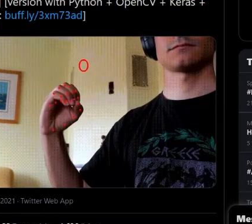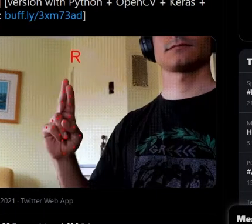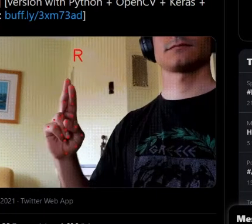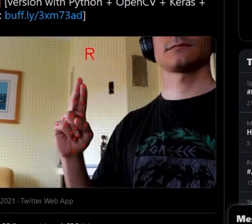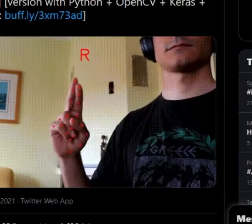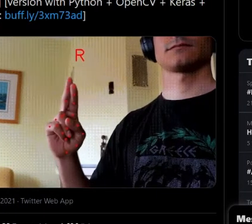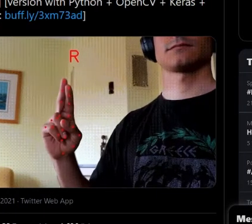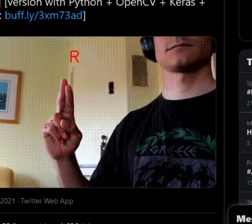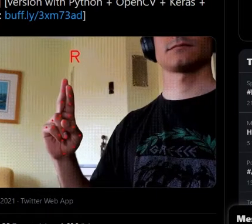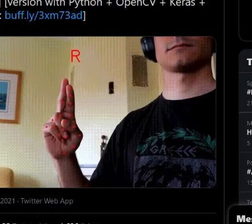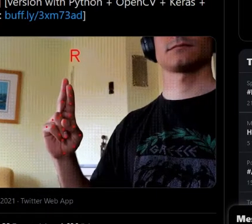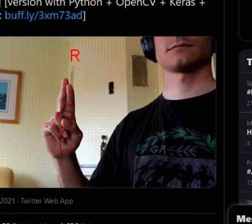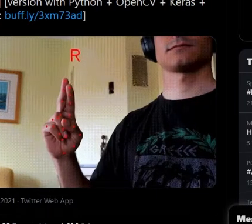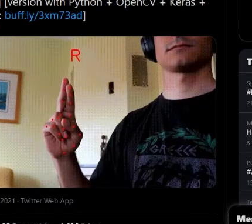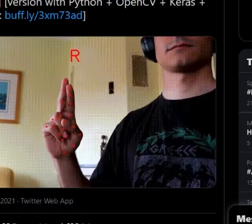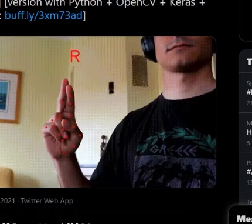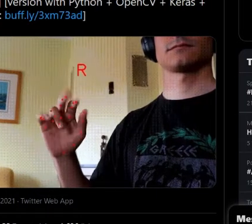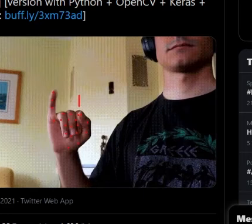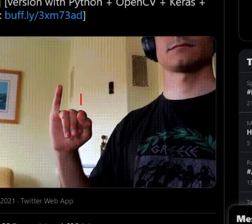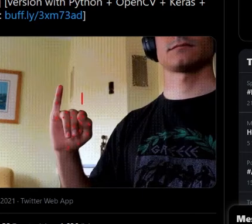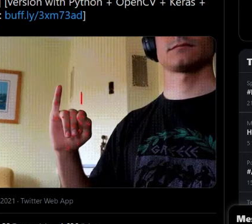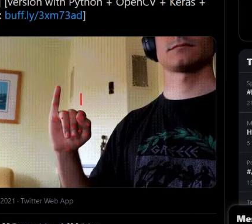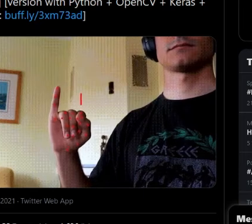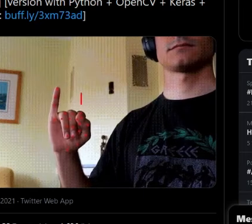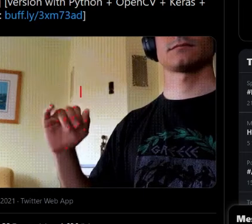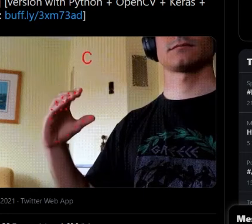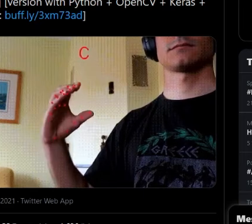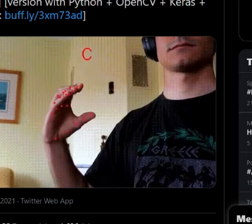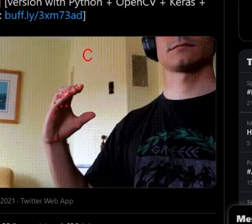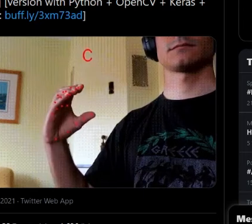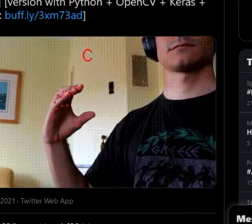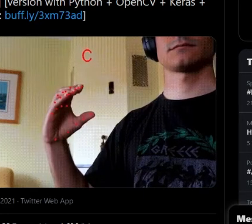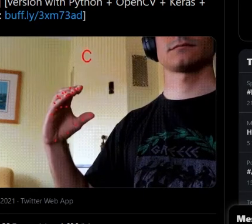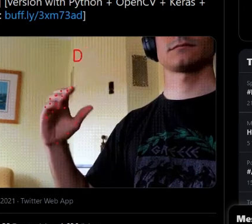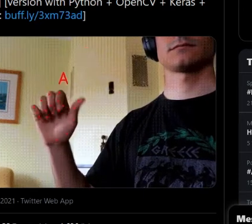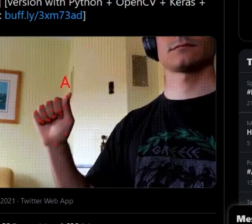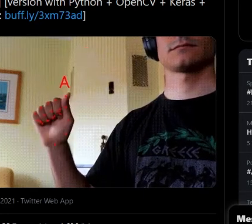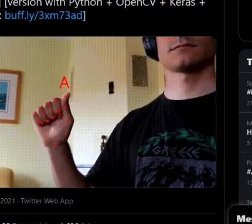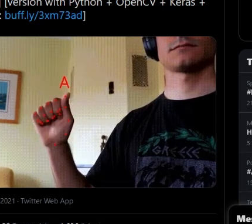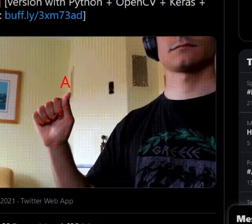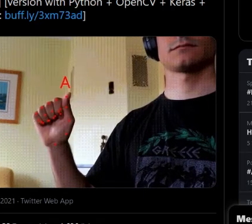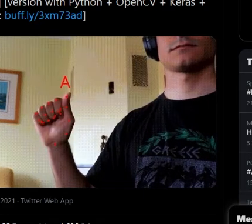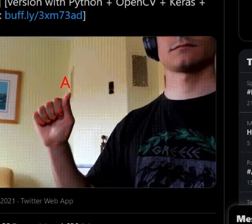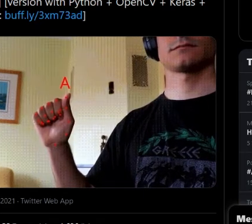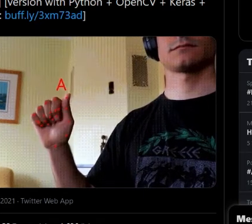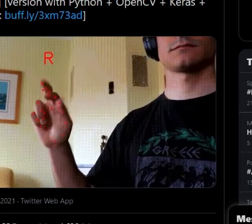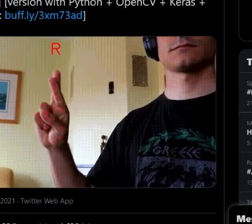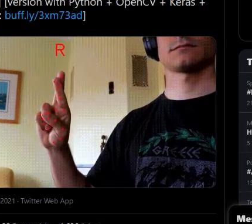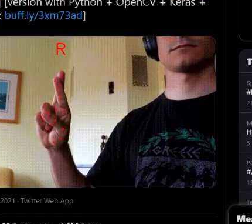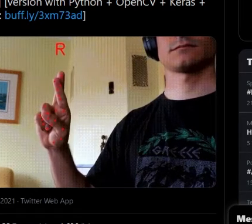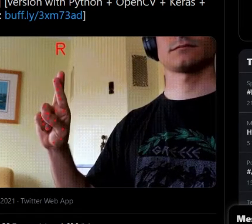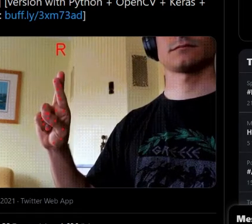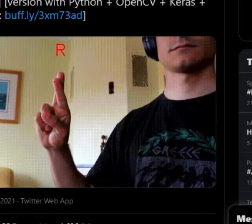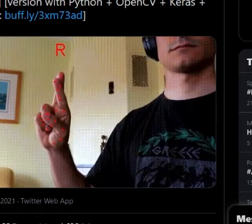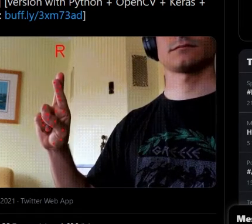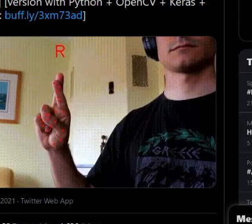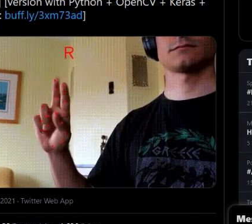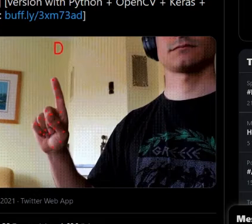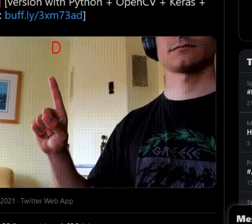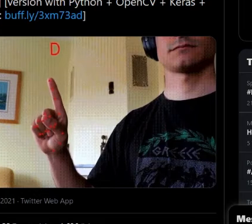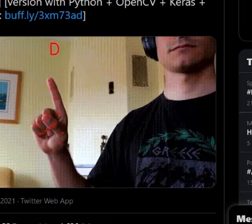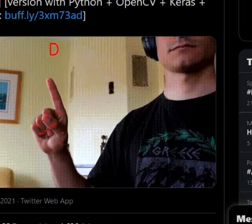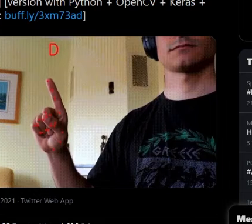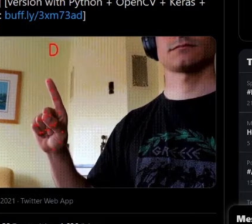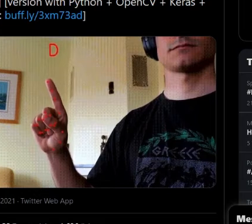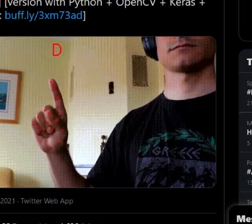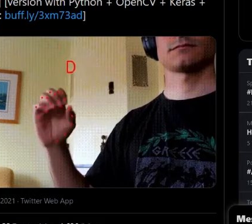fois. Alors, donc, pour commencer, voilà. Le truc, tu l'as peut-être vu passer d'ailleurs, Laurent. C'est une personne qui a partagé ça. Alors, moi, je l'ai vu